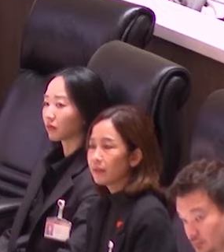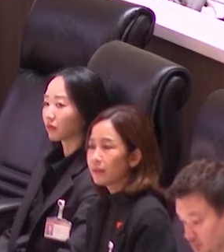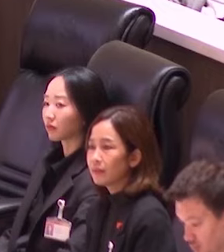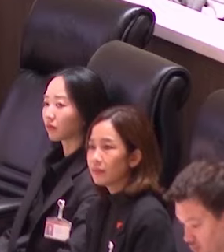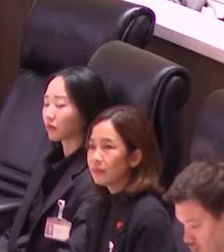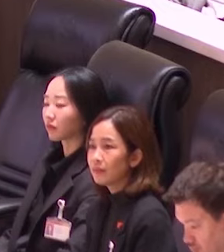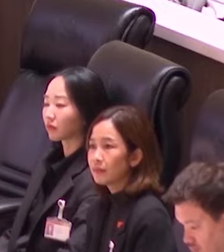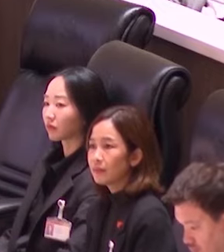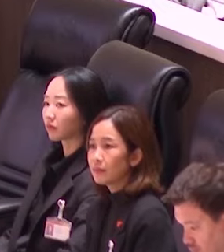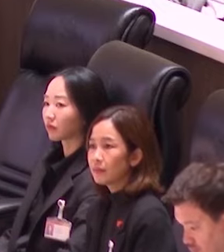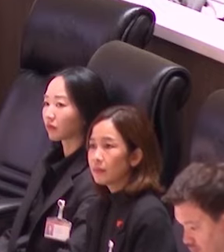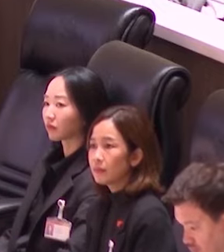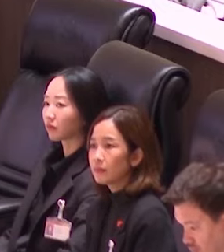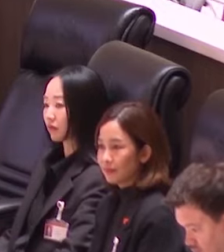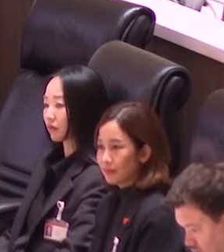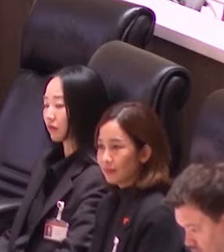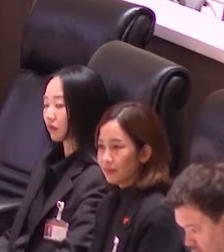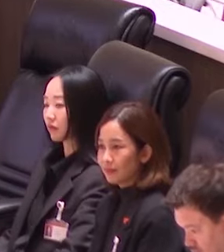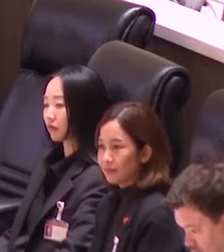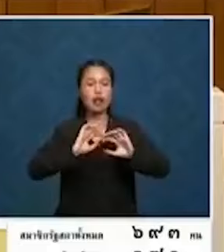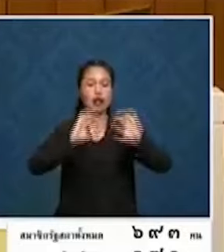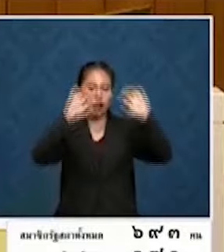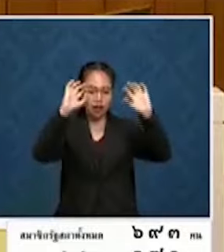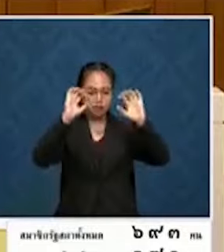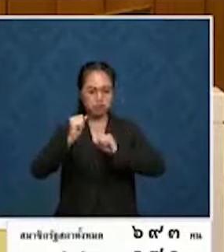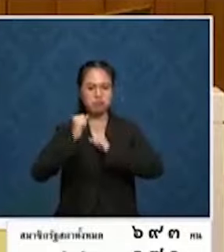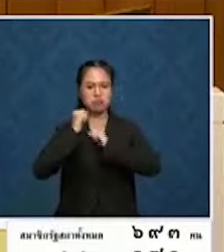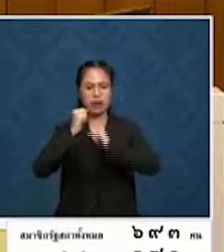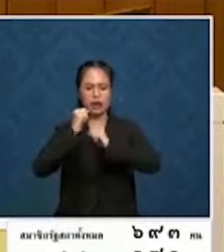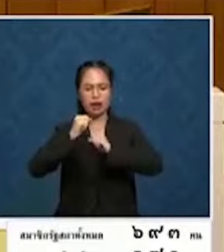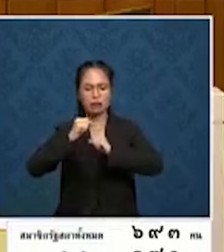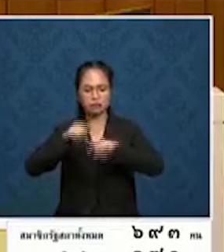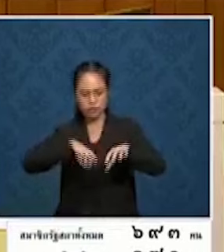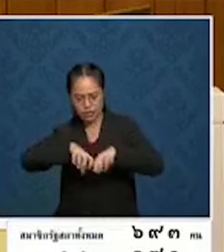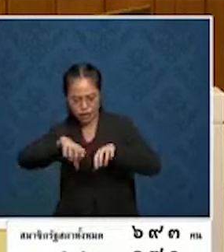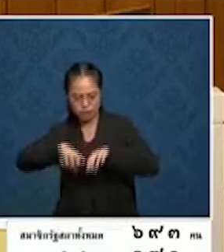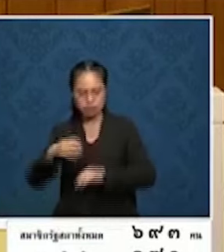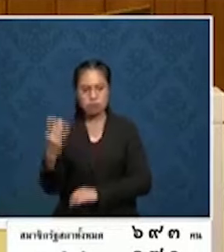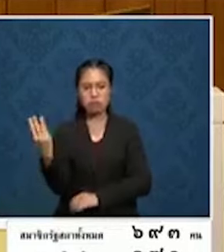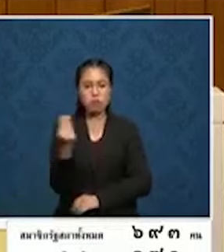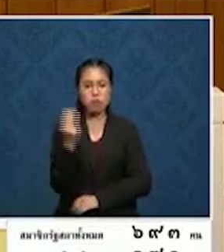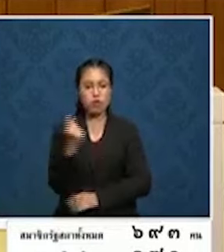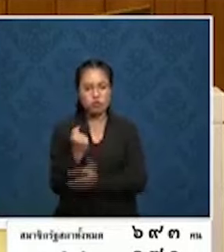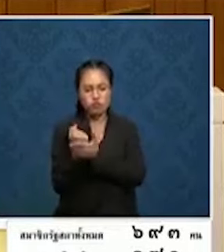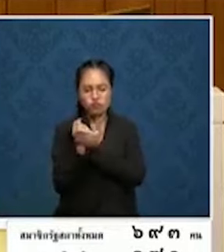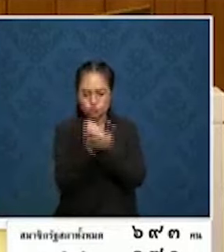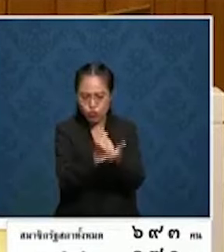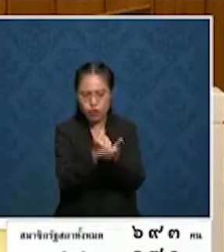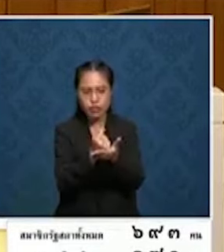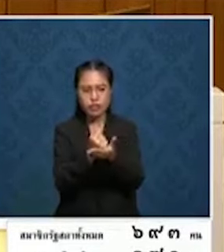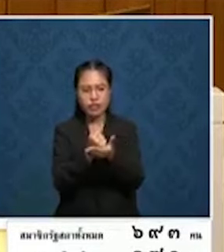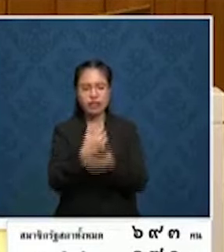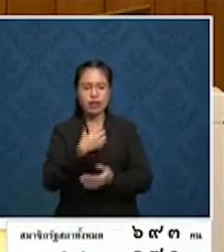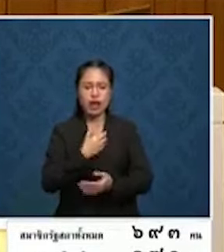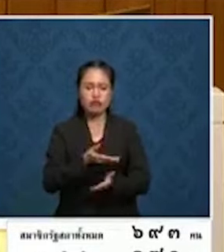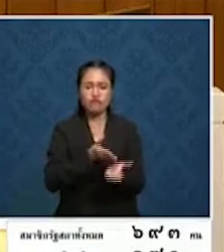ครับฝ่ายค้านเป็นฝ่ายแพ้เนี่ยผมบอกเลยโอ้โหไปไม่กลับหลับไม่ตื่นฟื้นไม่มีแล้ว ครับ นะครับคือท่าทีการตอบของนักการ